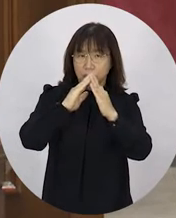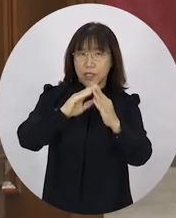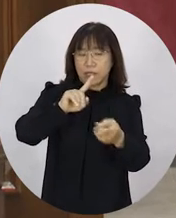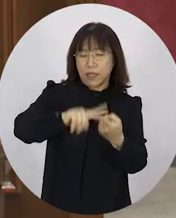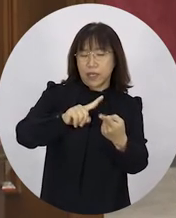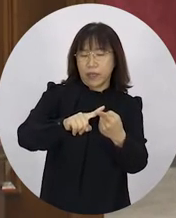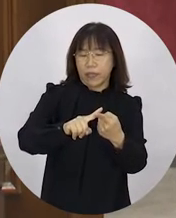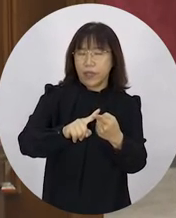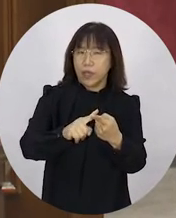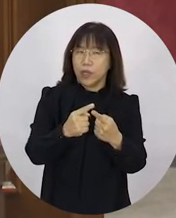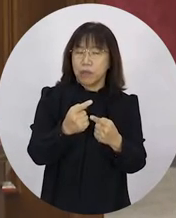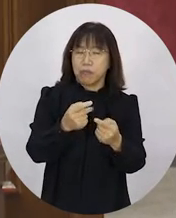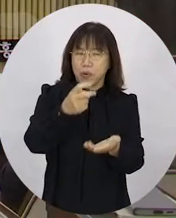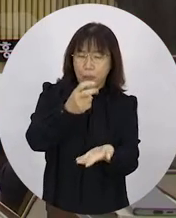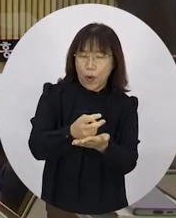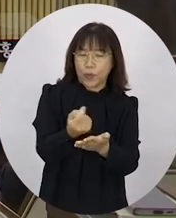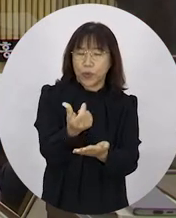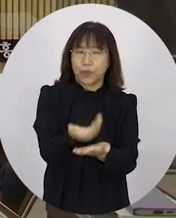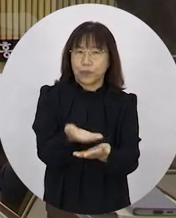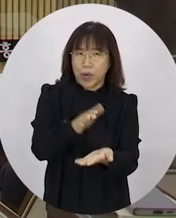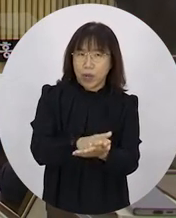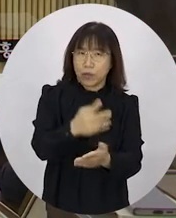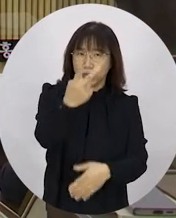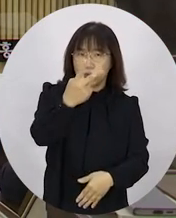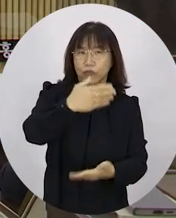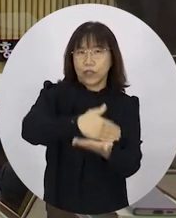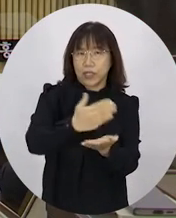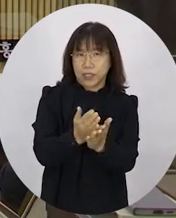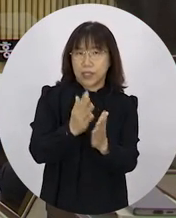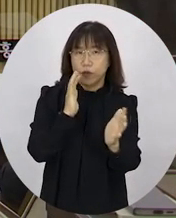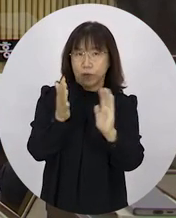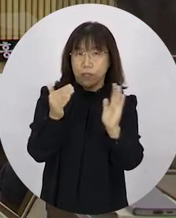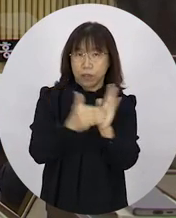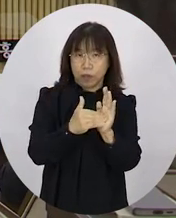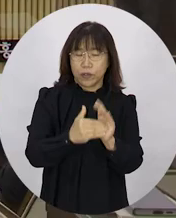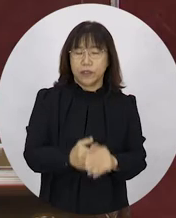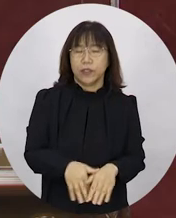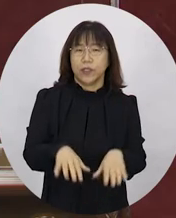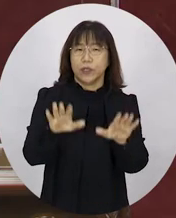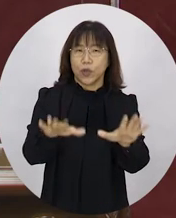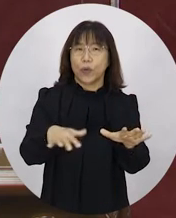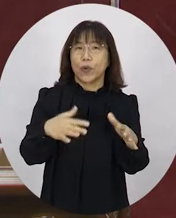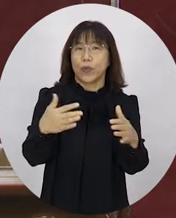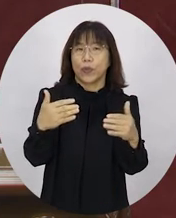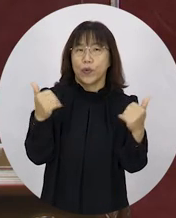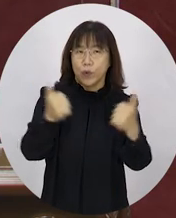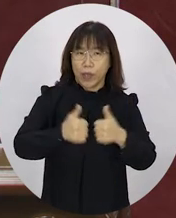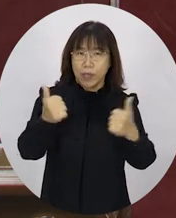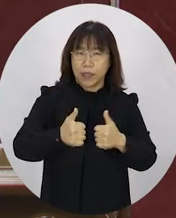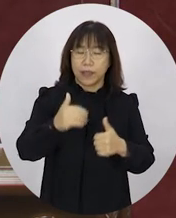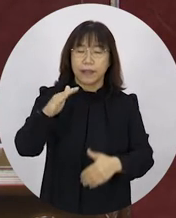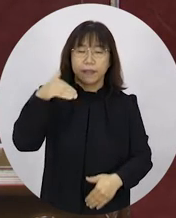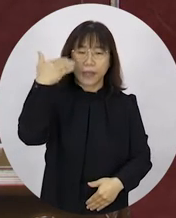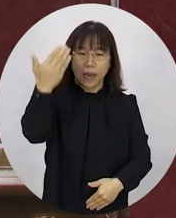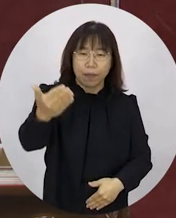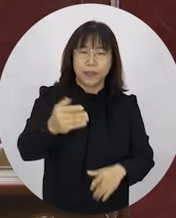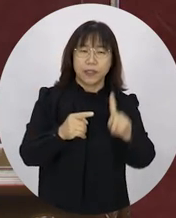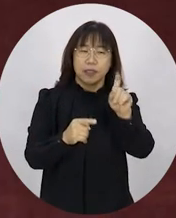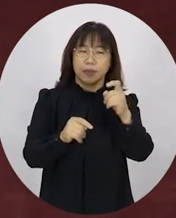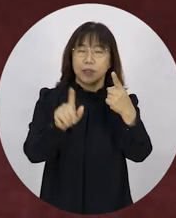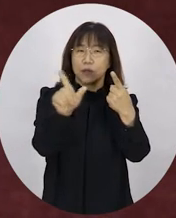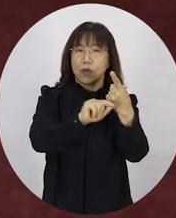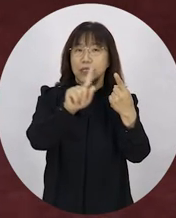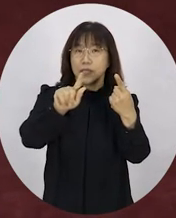설치 및 관리조례 일부 개정 조례안 등 두 건의 안건이 의결됐습니다 서울특별시 강서구 의회의 다음